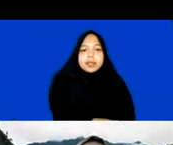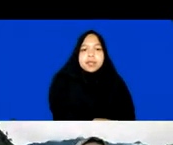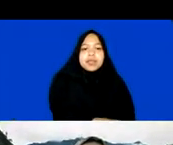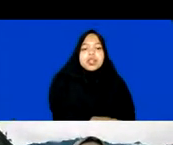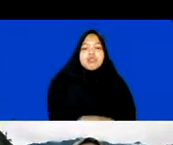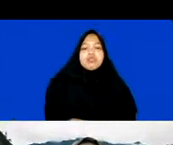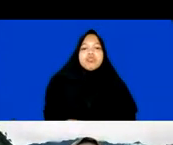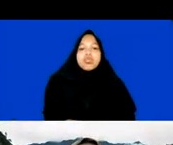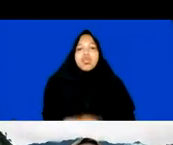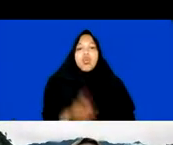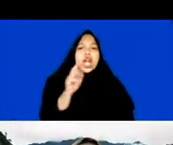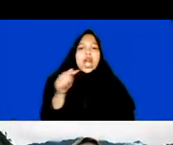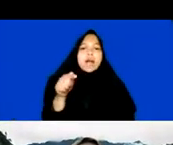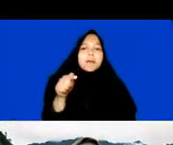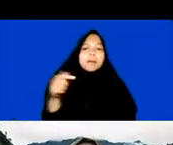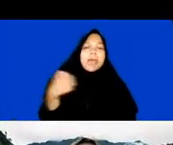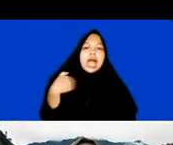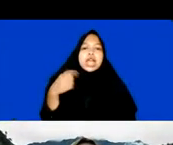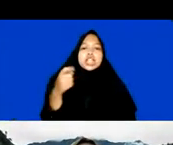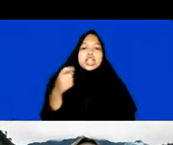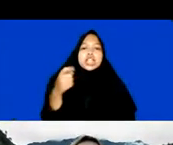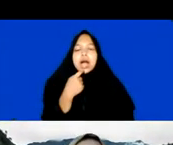itu saya ada nyoba yang model